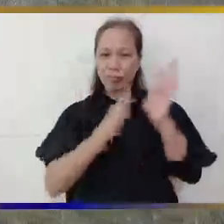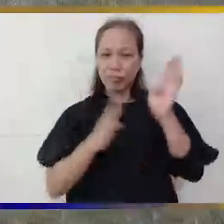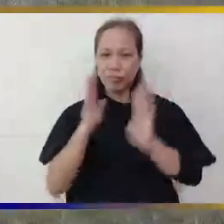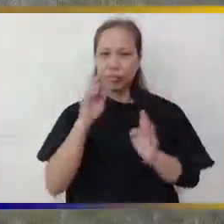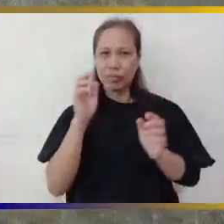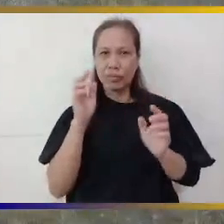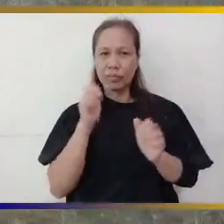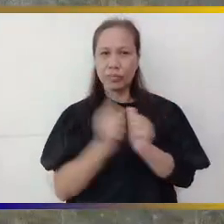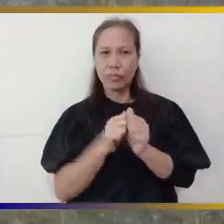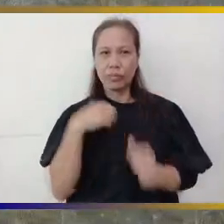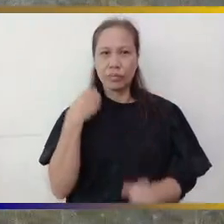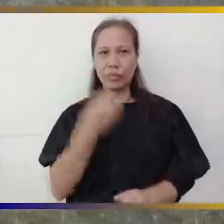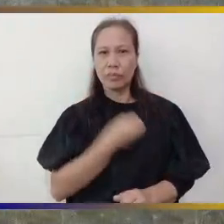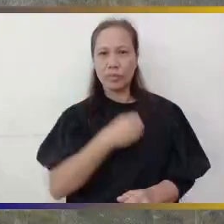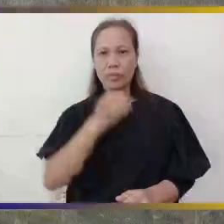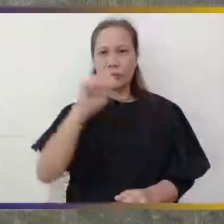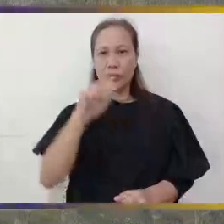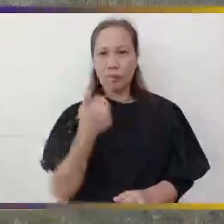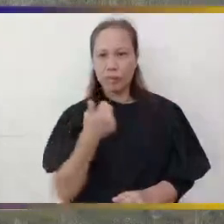tis and offering